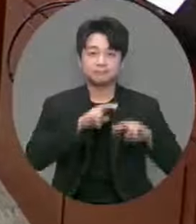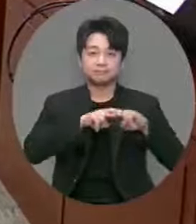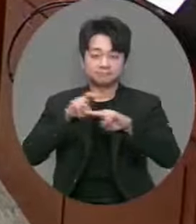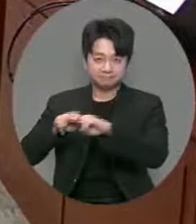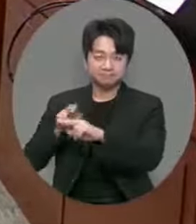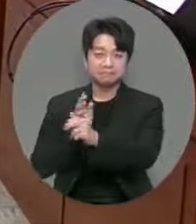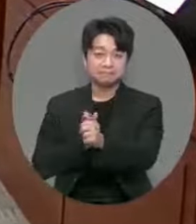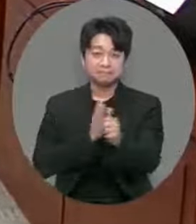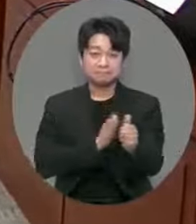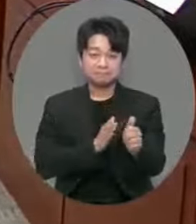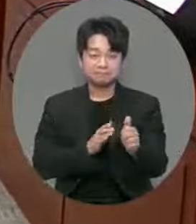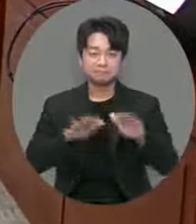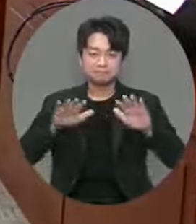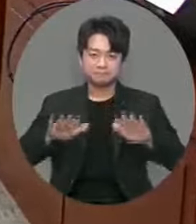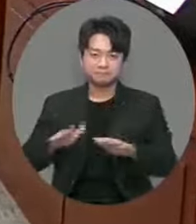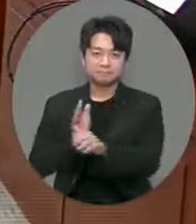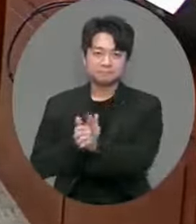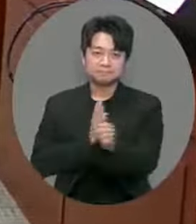앉으세요.